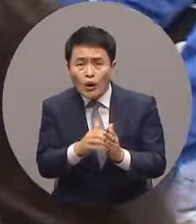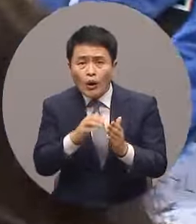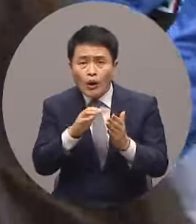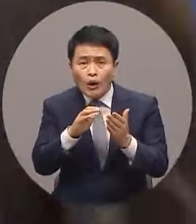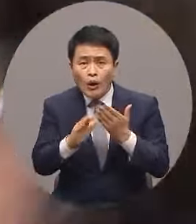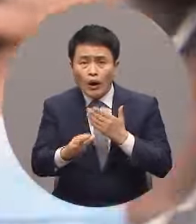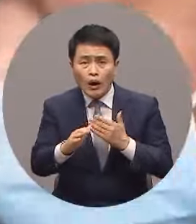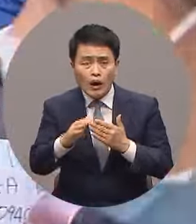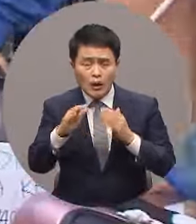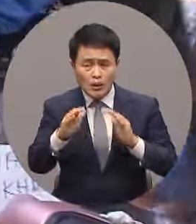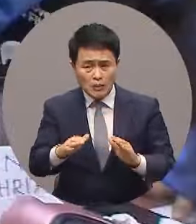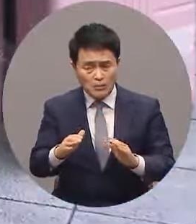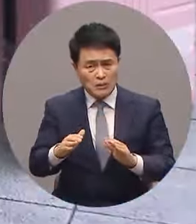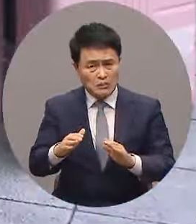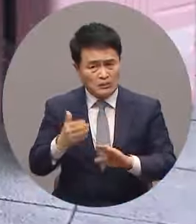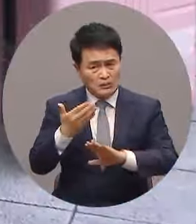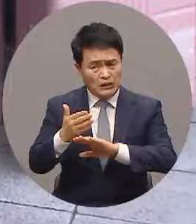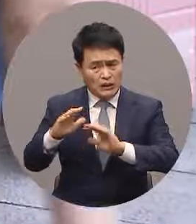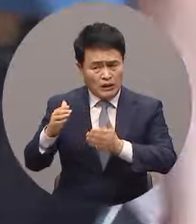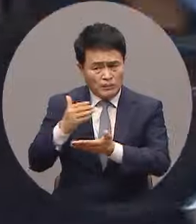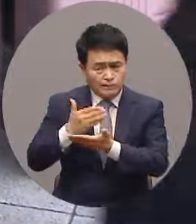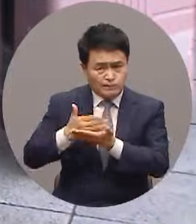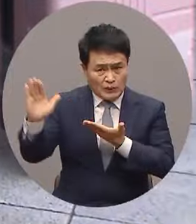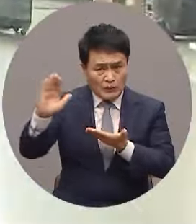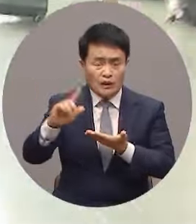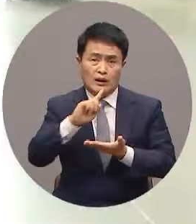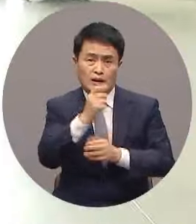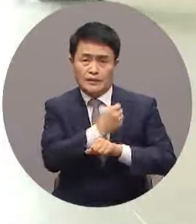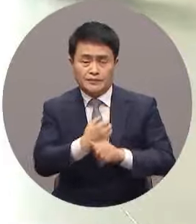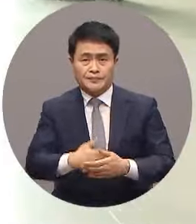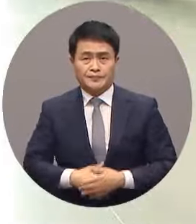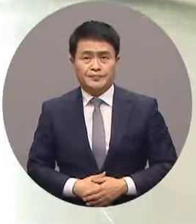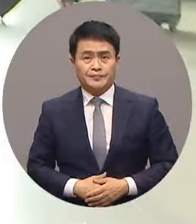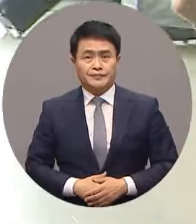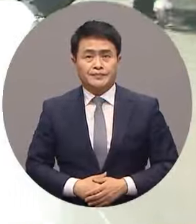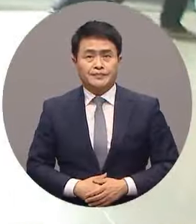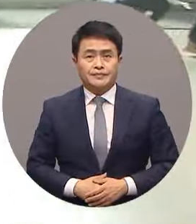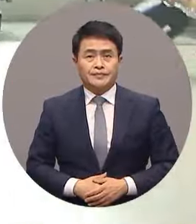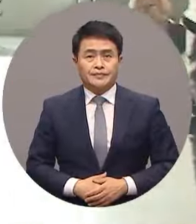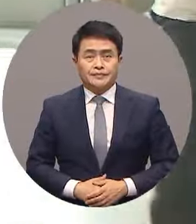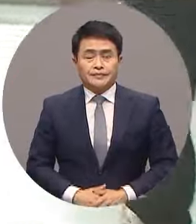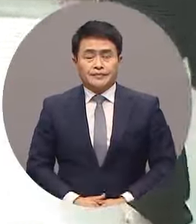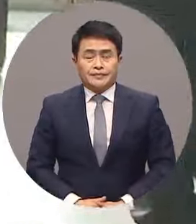강제 퇴거 조치에 나설 계획이라고 밝혔습니다. MBC 뉴스 변윤재입니다.